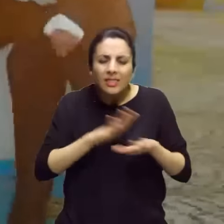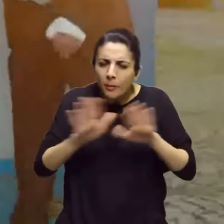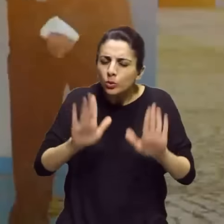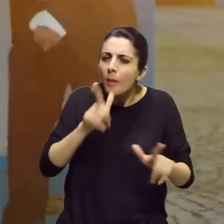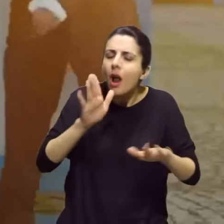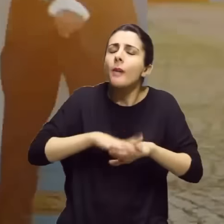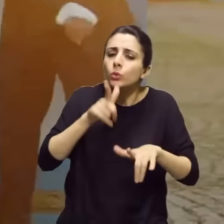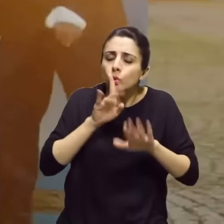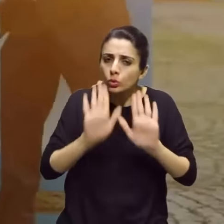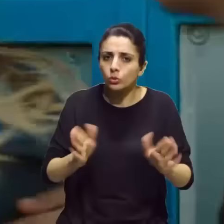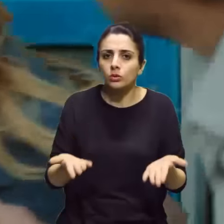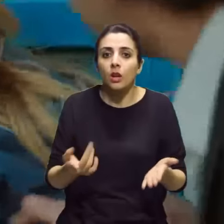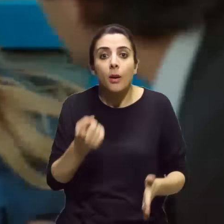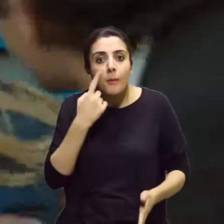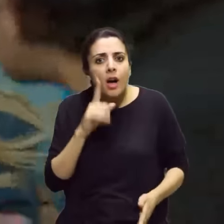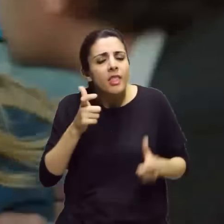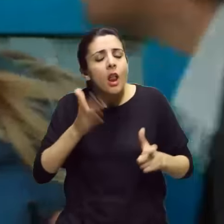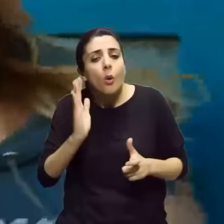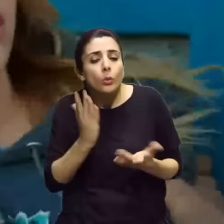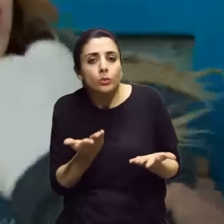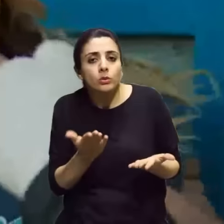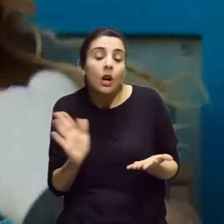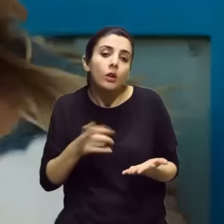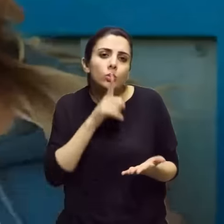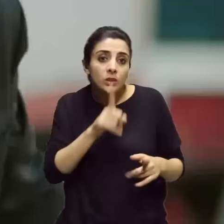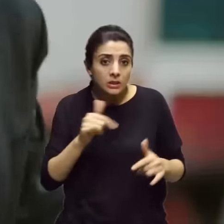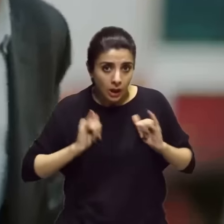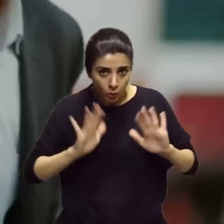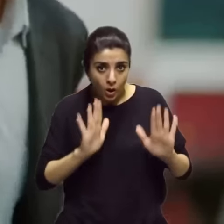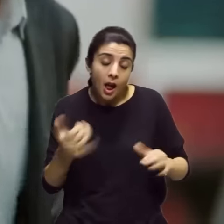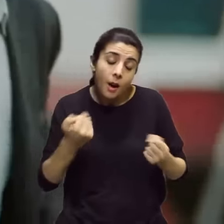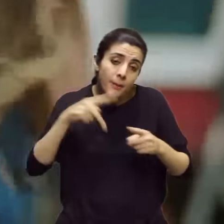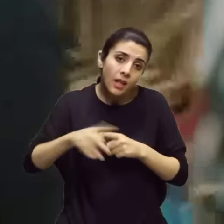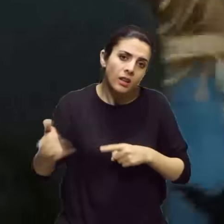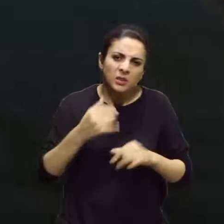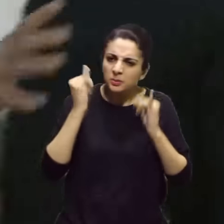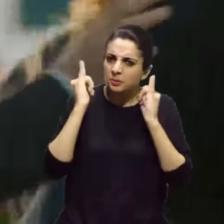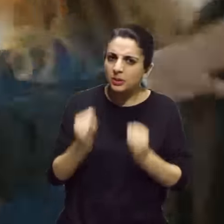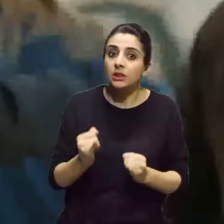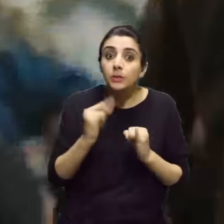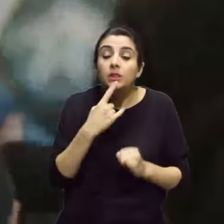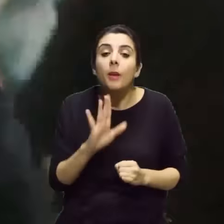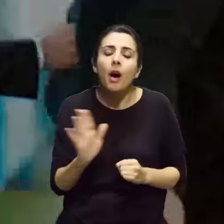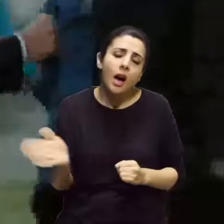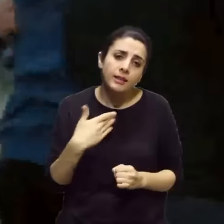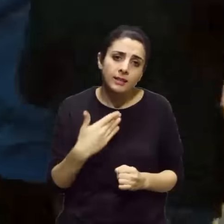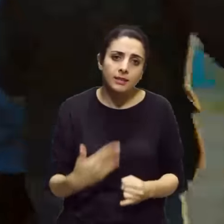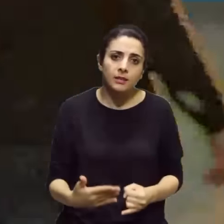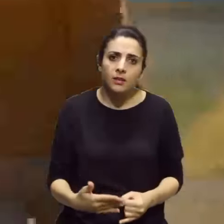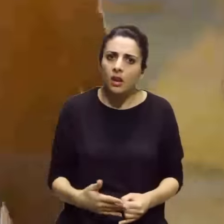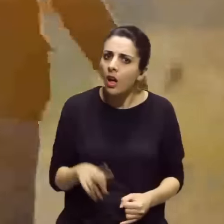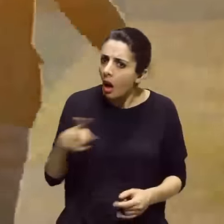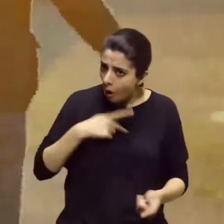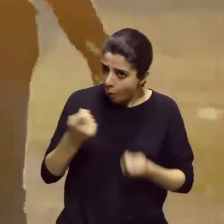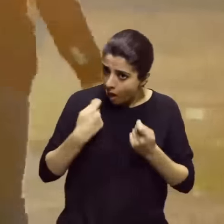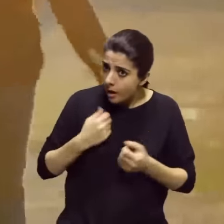susun. Bağışmayın. Susun. Bak sen nereye kaçıyorsun ha? Yürü. Sen de sakin ol. Hadi arabaya. Pislik deme. Yürü. Nedir ya,